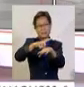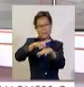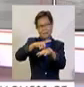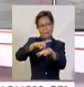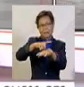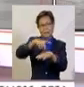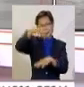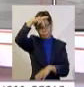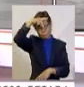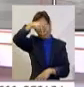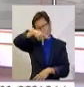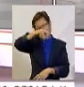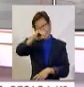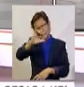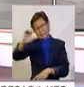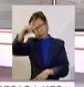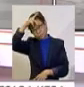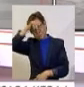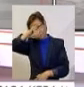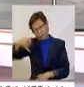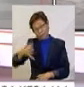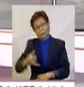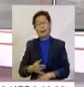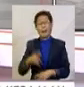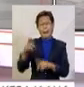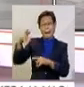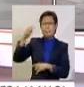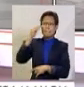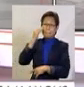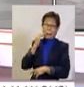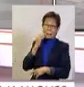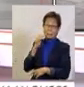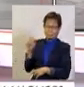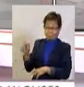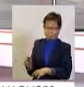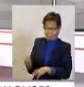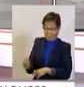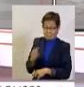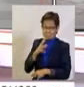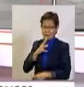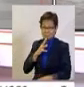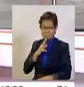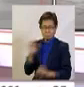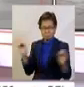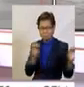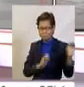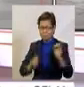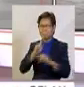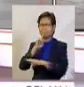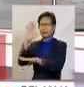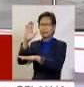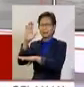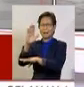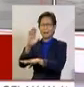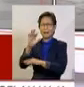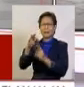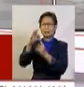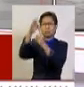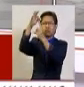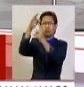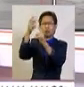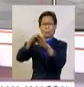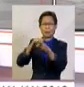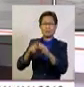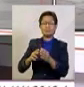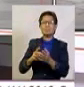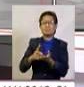Antarabangsa Putrajaya PICC. Namun Perdana Menteri Tun Dr. Mahathir Mohamad menegaskan tiada jaminan keistimewaan kepada